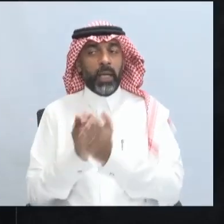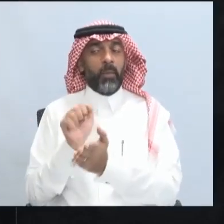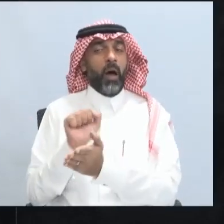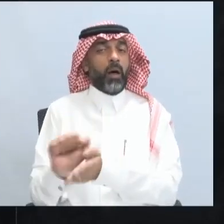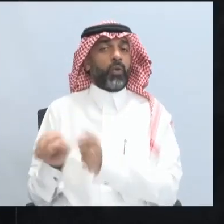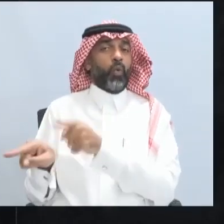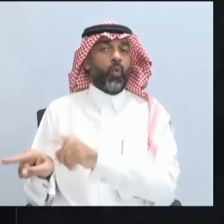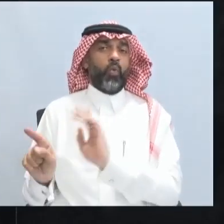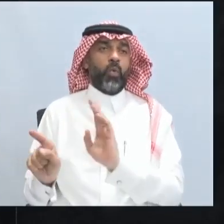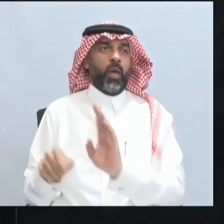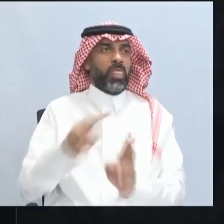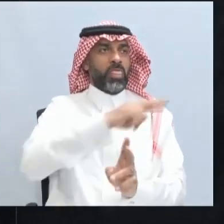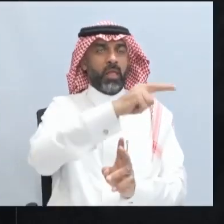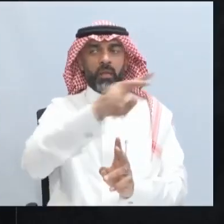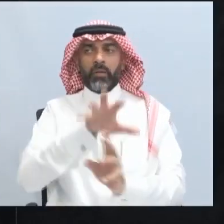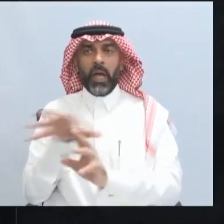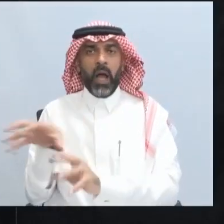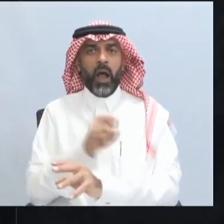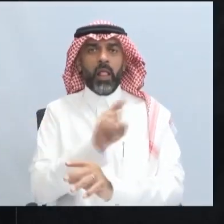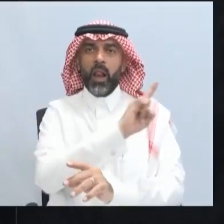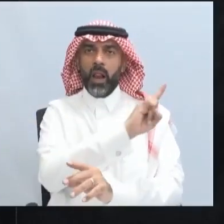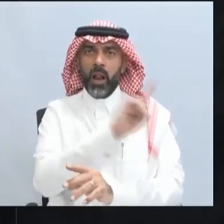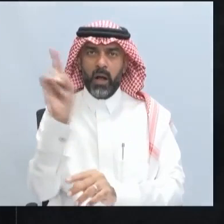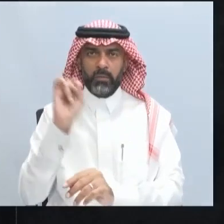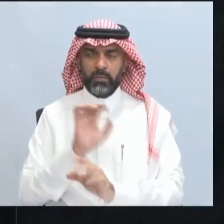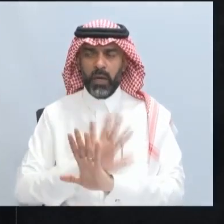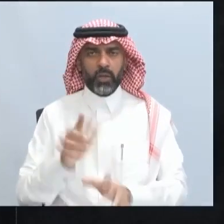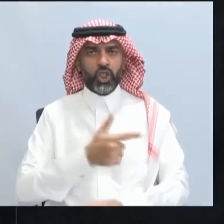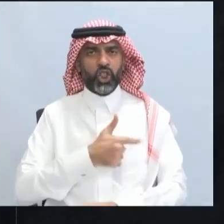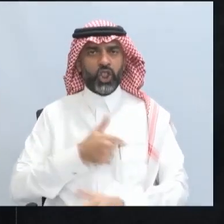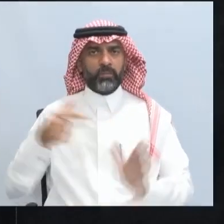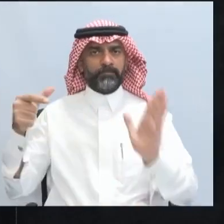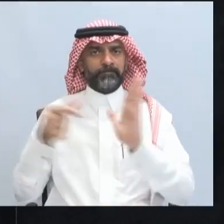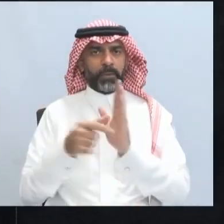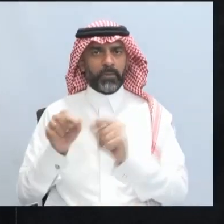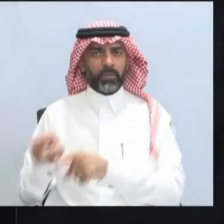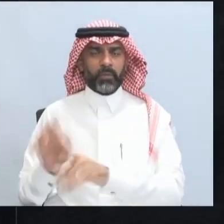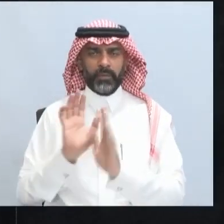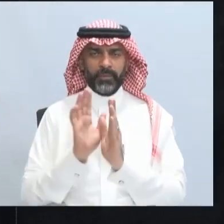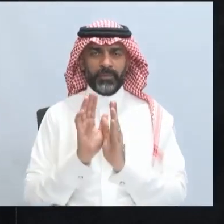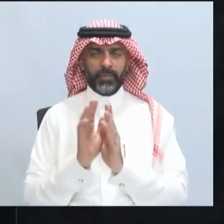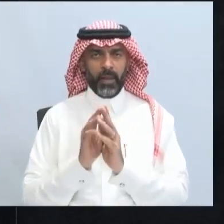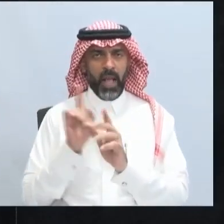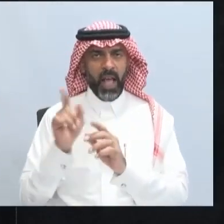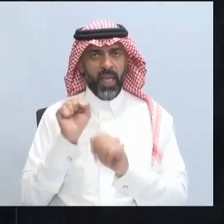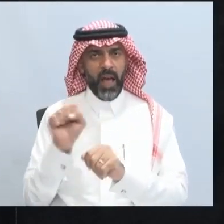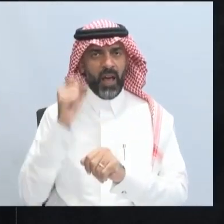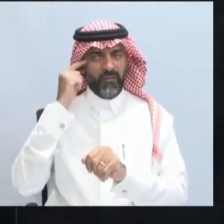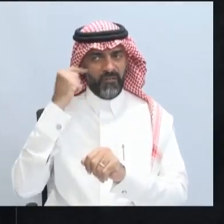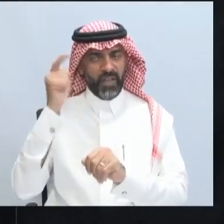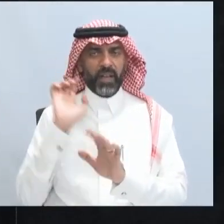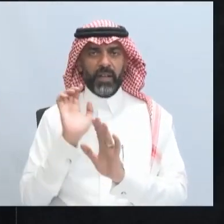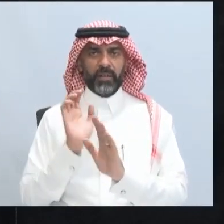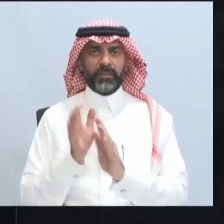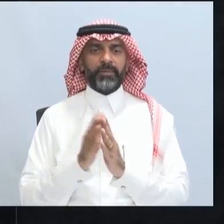فاذا نلاحظ ان هذا الحق لابد ان يكون له صاحب سواء في الحقوق الفكريه او الحقوق